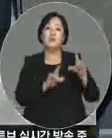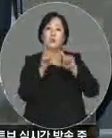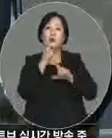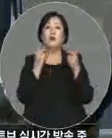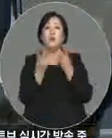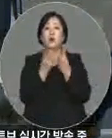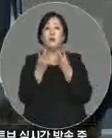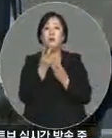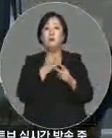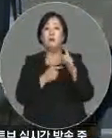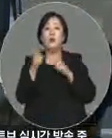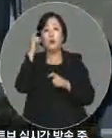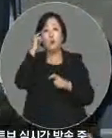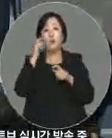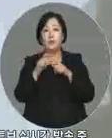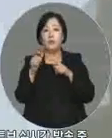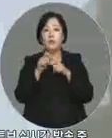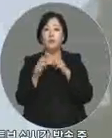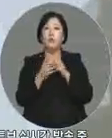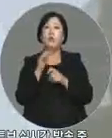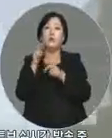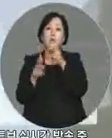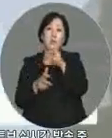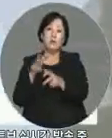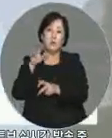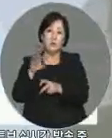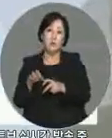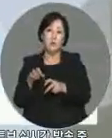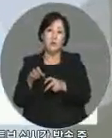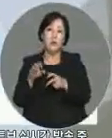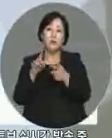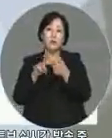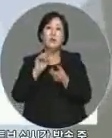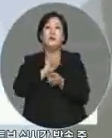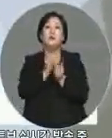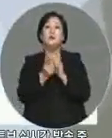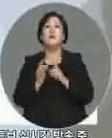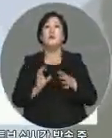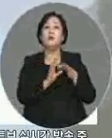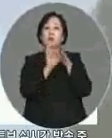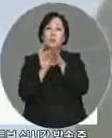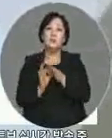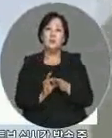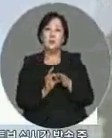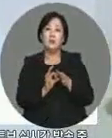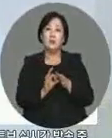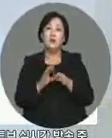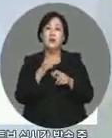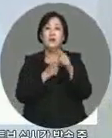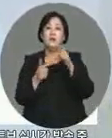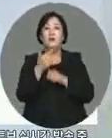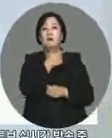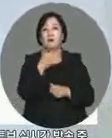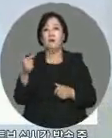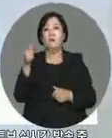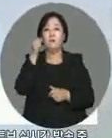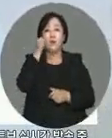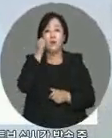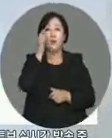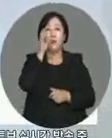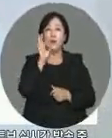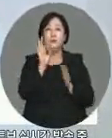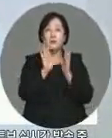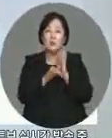함께 고민했습니다. 그 산업을 하거나 그 인더스트리에 뭔가 매혹적인 점을 느낀다고